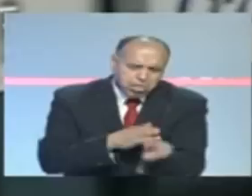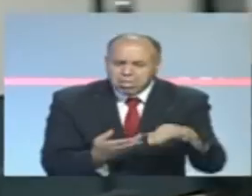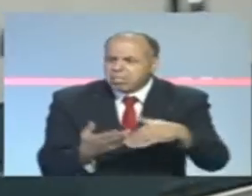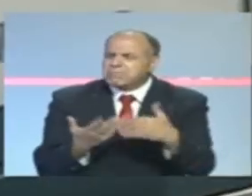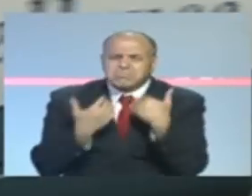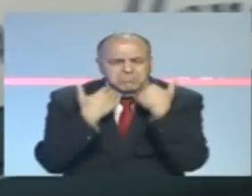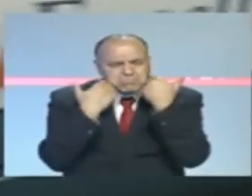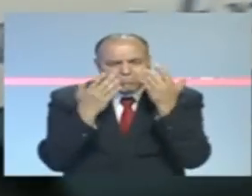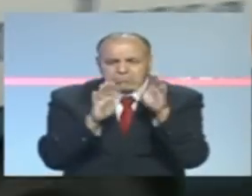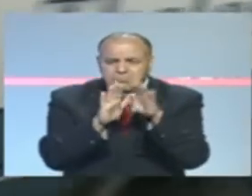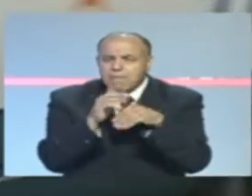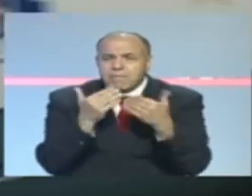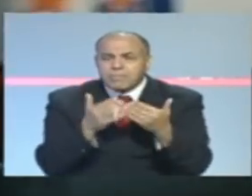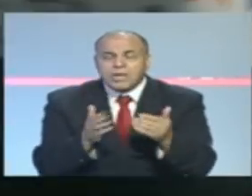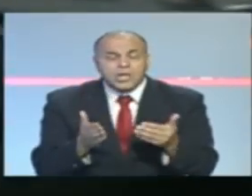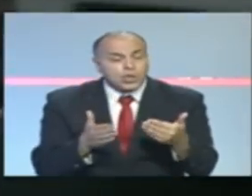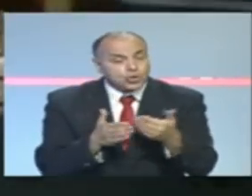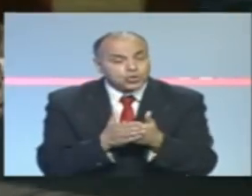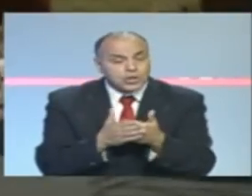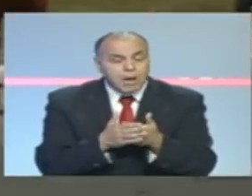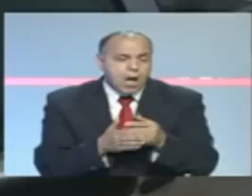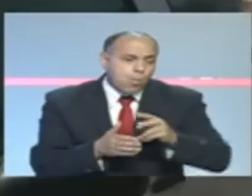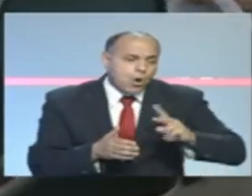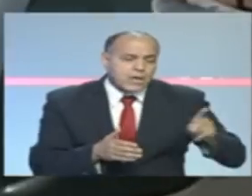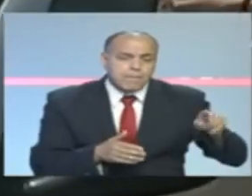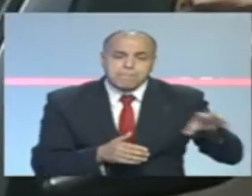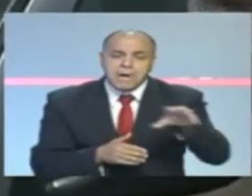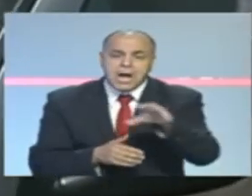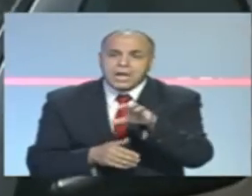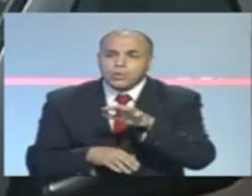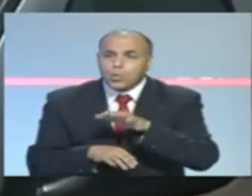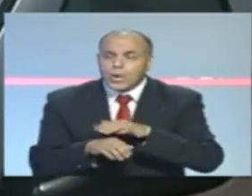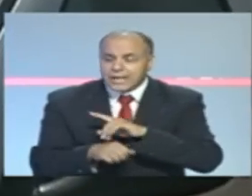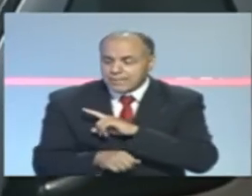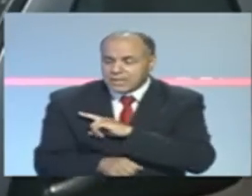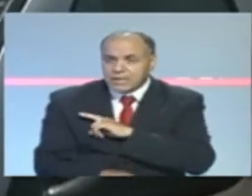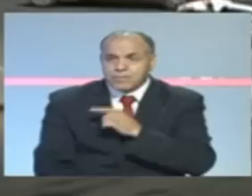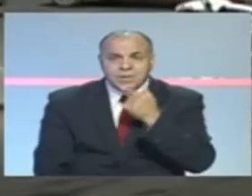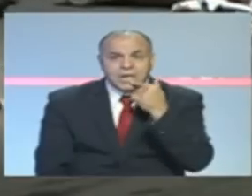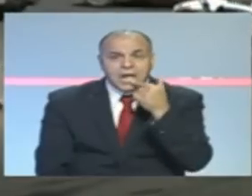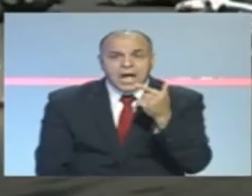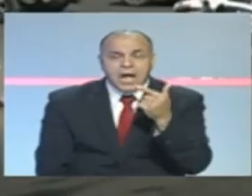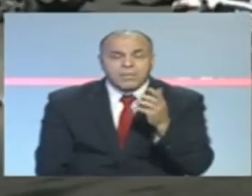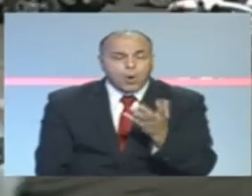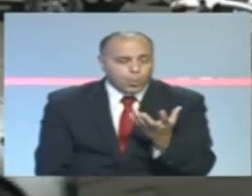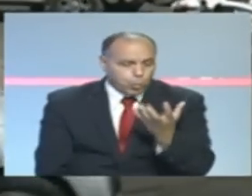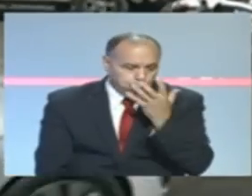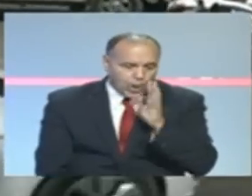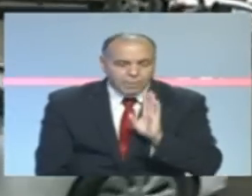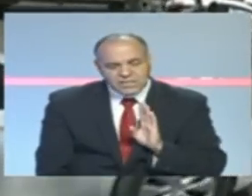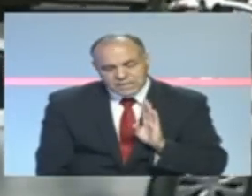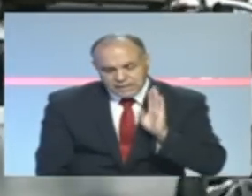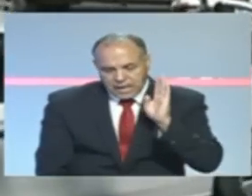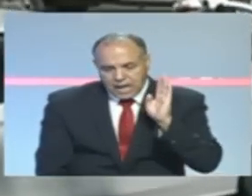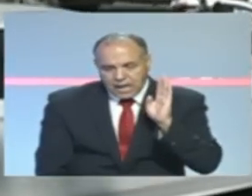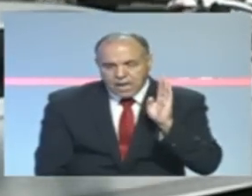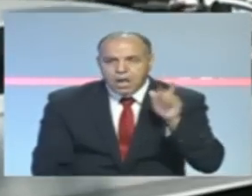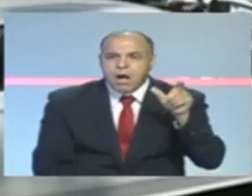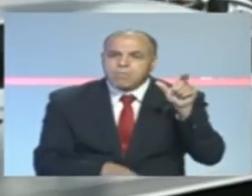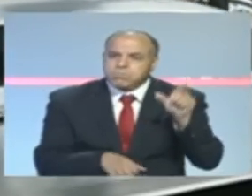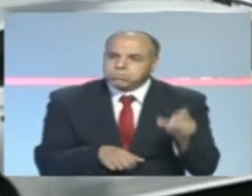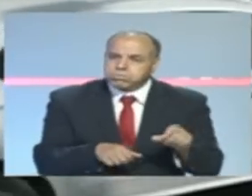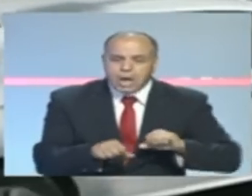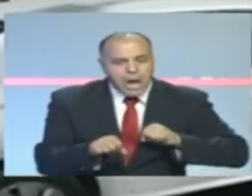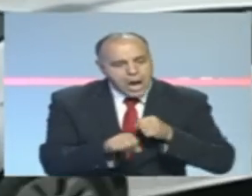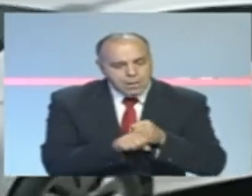في جزيره وغيرها من مناطق ولايه ارتفاعا مستمرا ضحايا حوادث